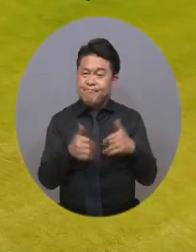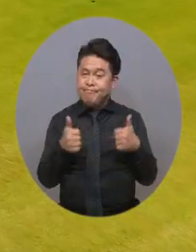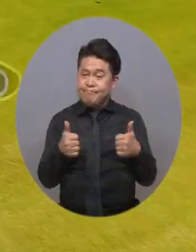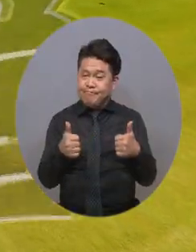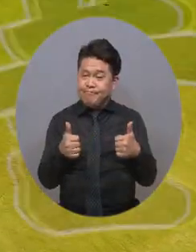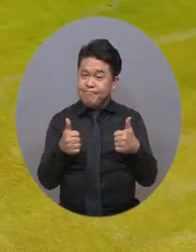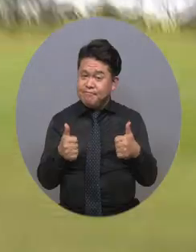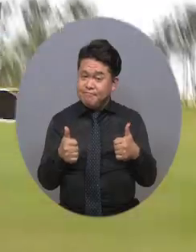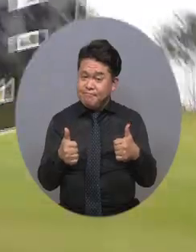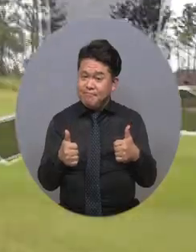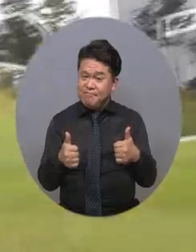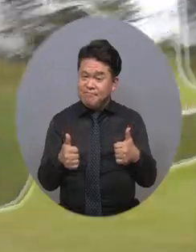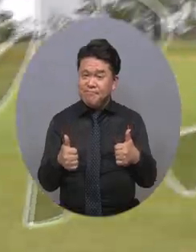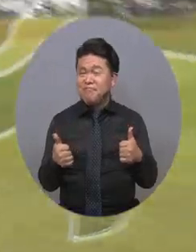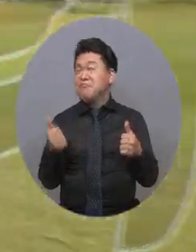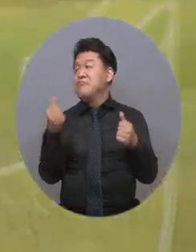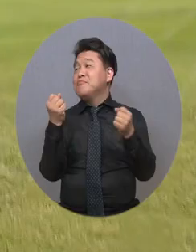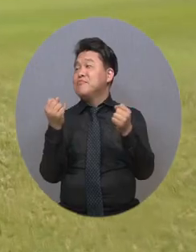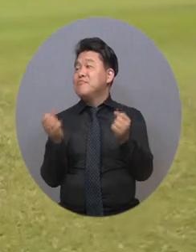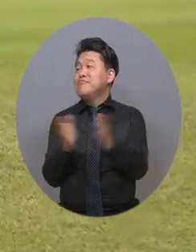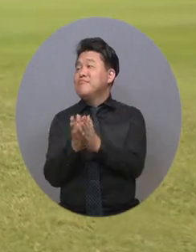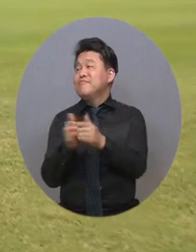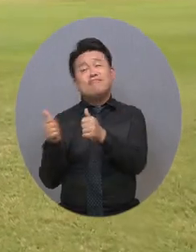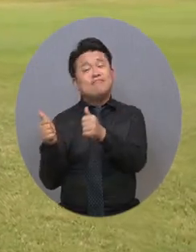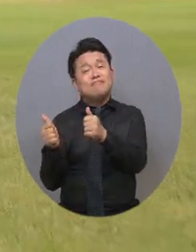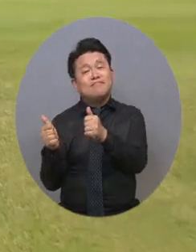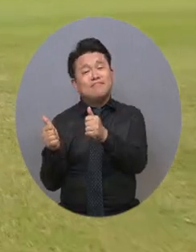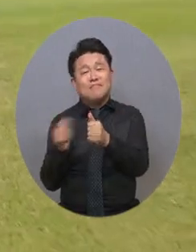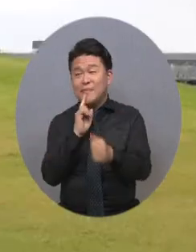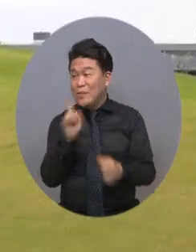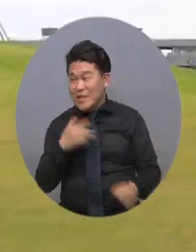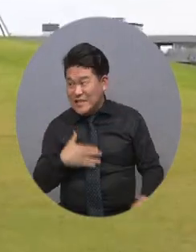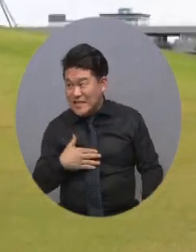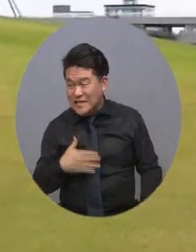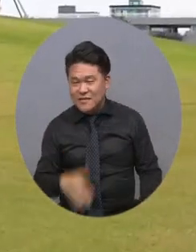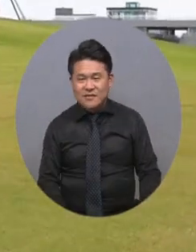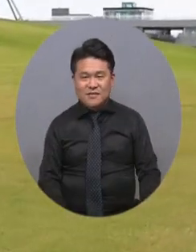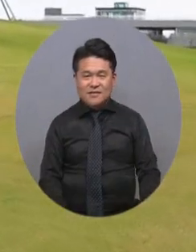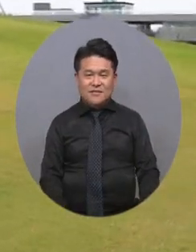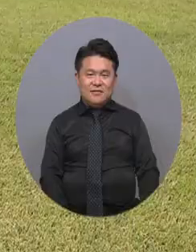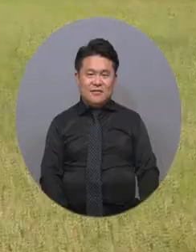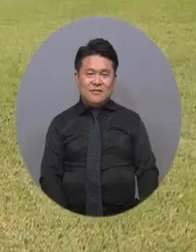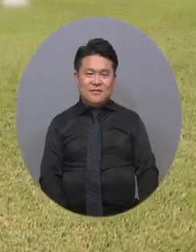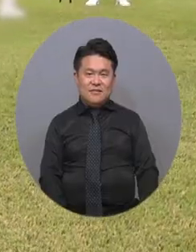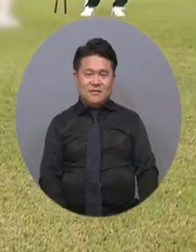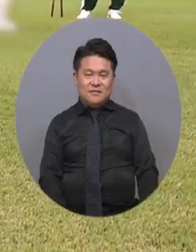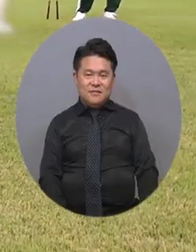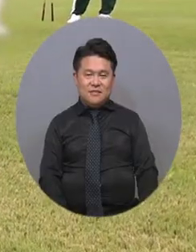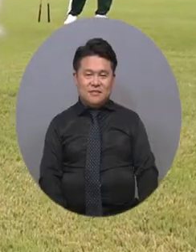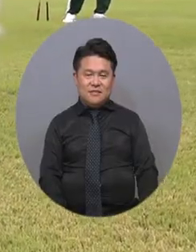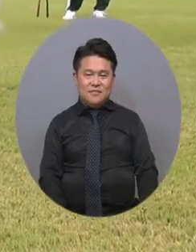뷰티풀! 뷰티풀! 브라보! 뭔지 알지? 아, 알지, 알지.